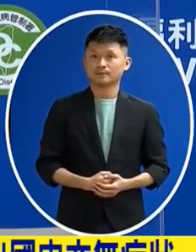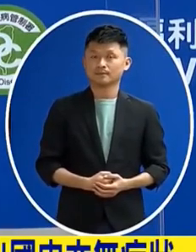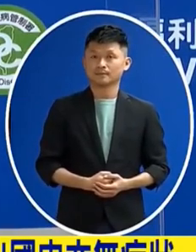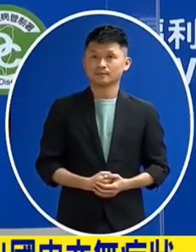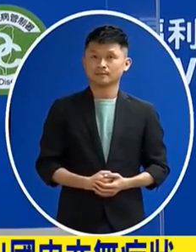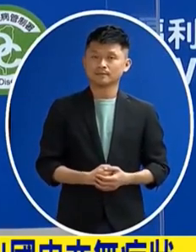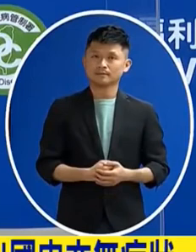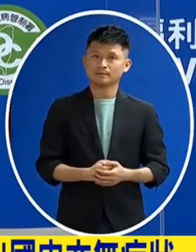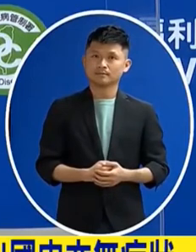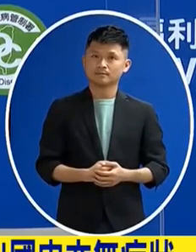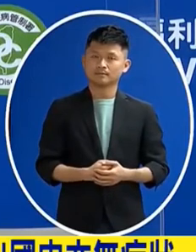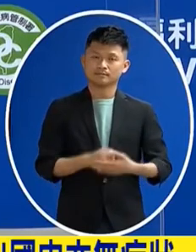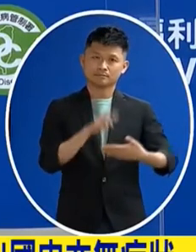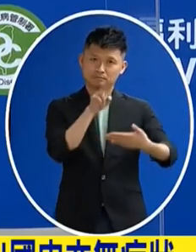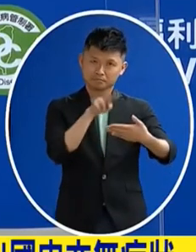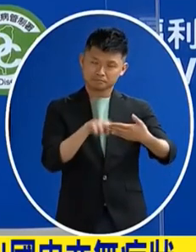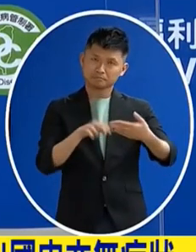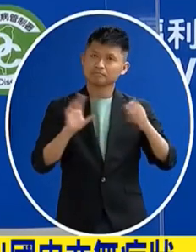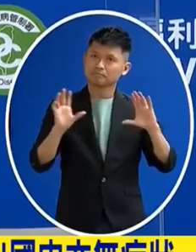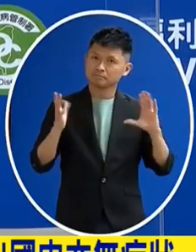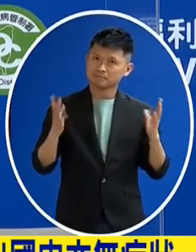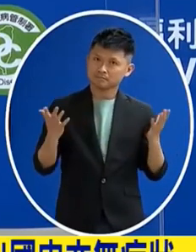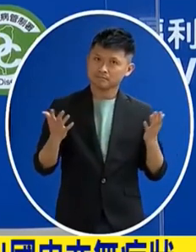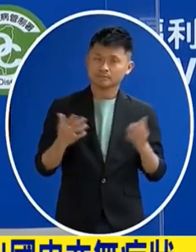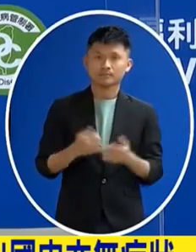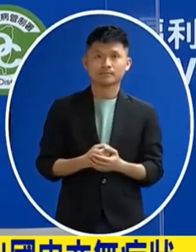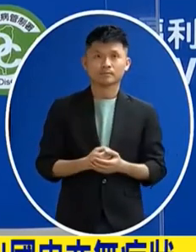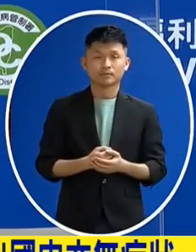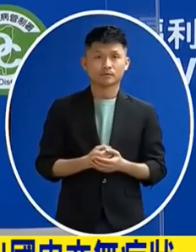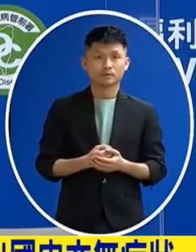这里面大概应该是说有